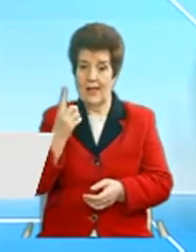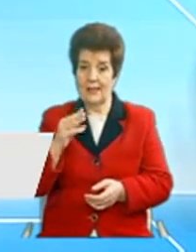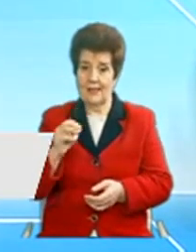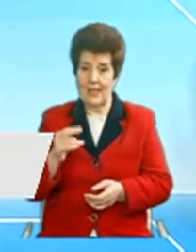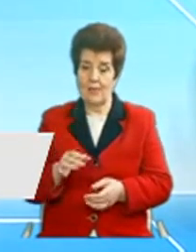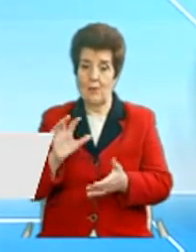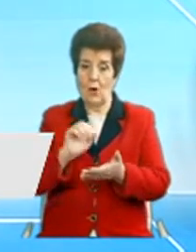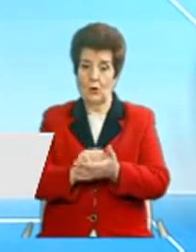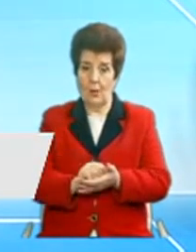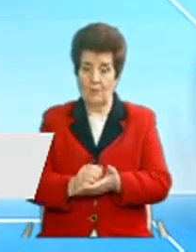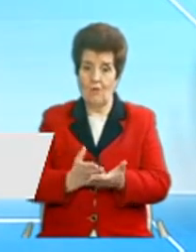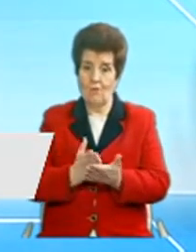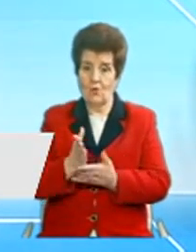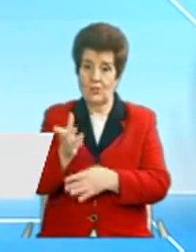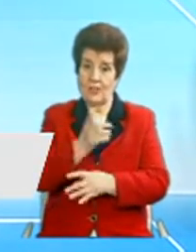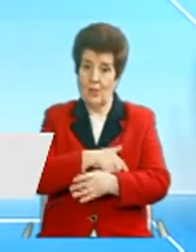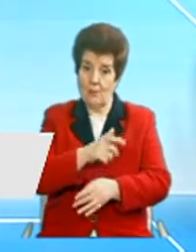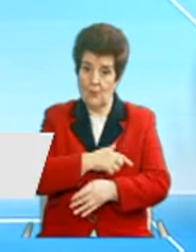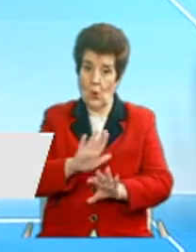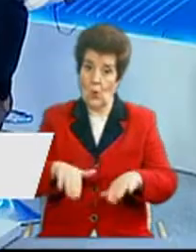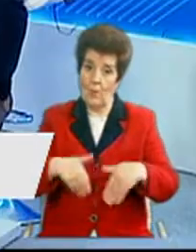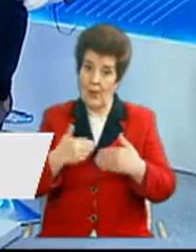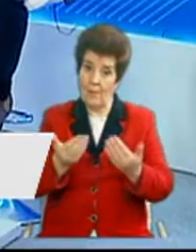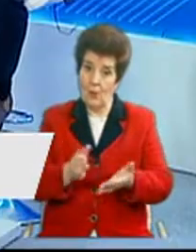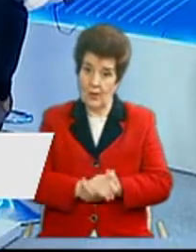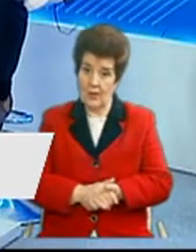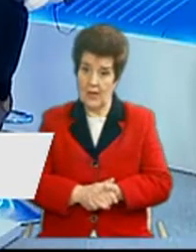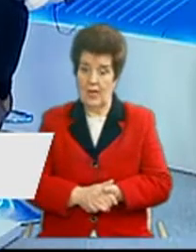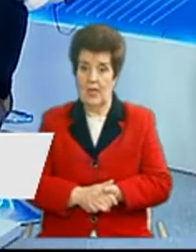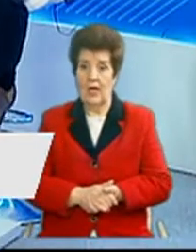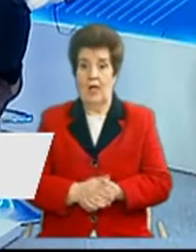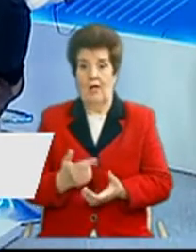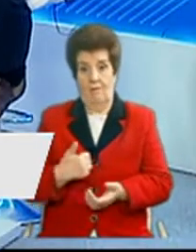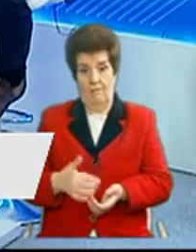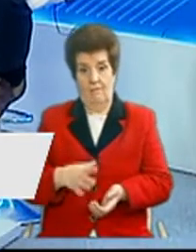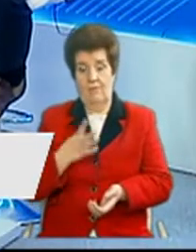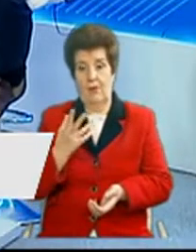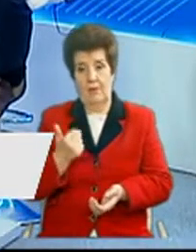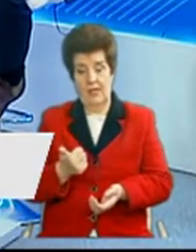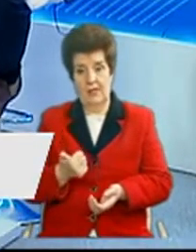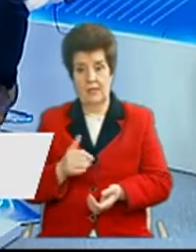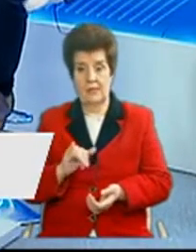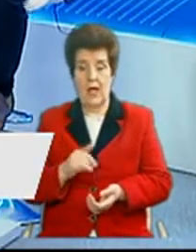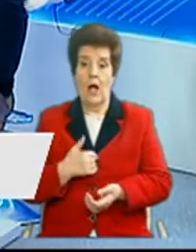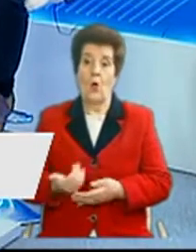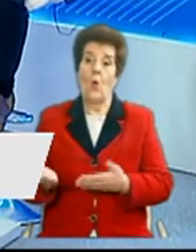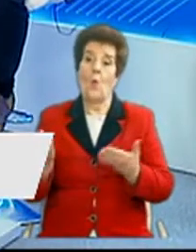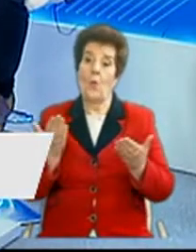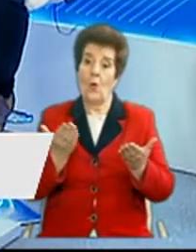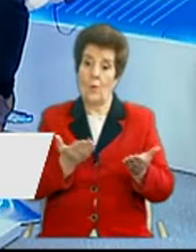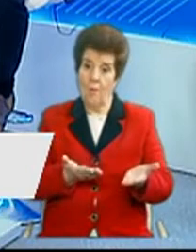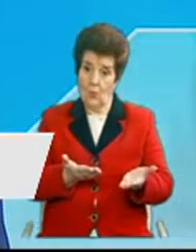a ocupa funcția de deputat. Locuri eligibile bănuiesc, așa poate să fie pe liste. Domnul Mihai, am venit cu propunerea de